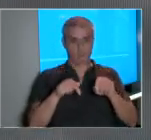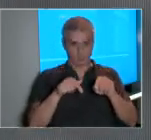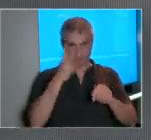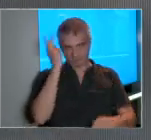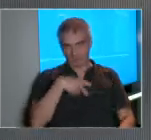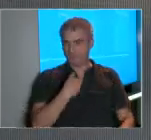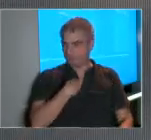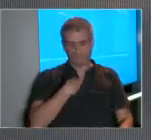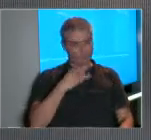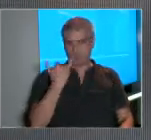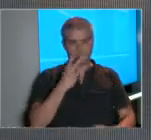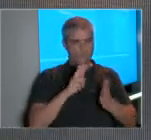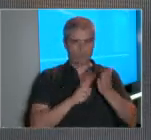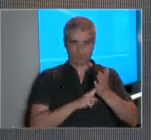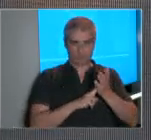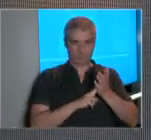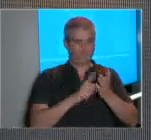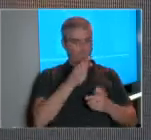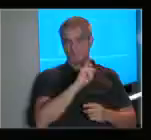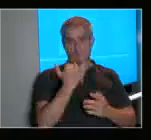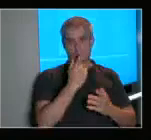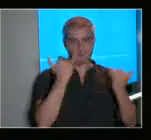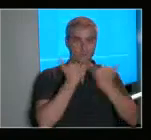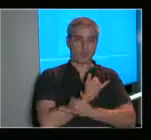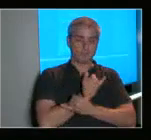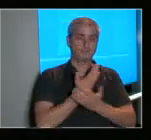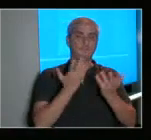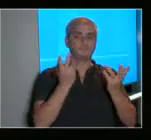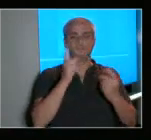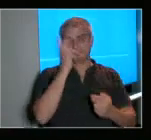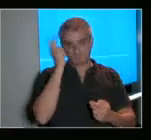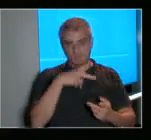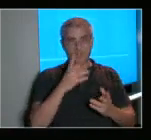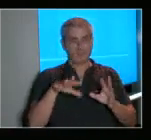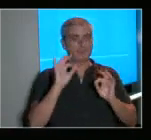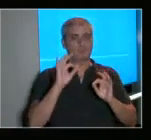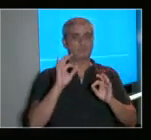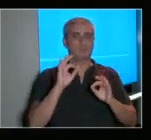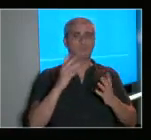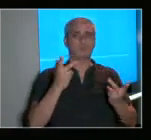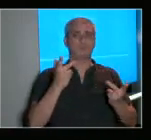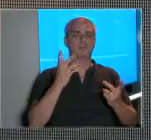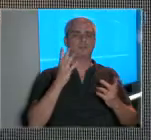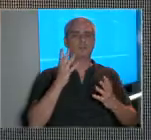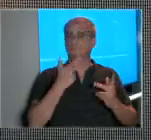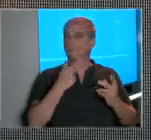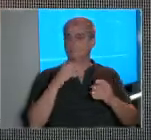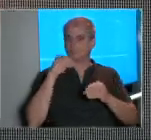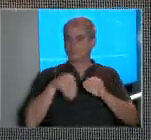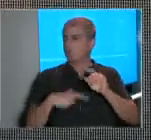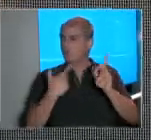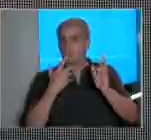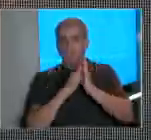ולהבין שאנחנו לא תמיד צודקים, והם לא תמיד טועים, ולהבין אולי ולגלות גם אם השתילו לנו M16 או כל דבר